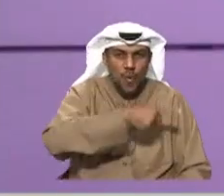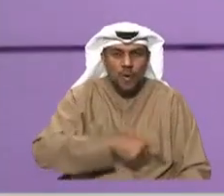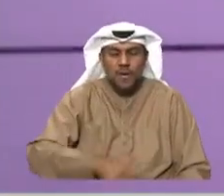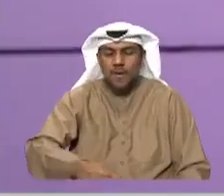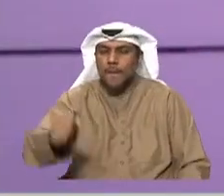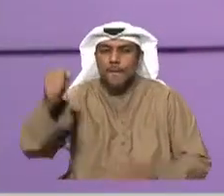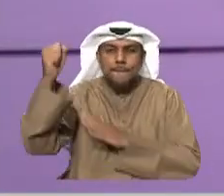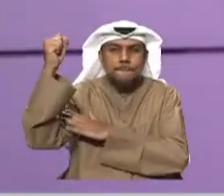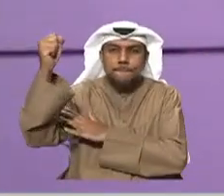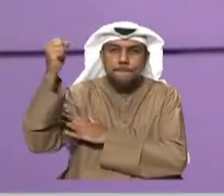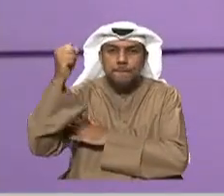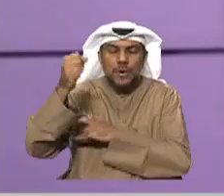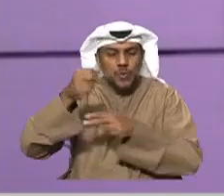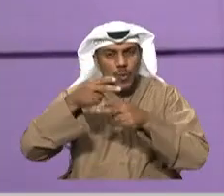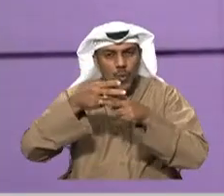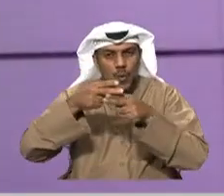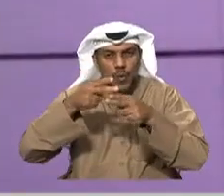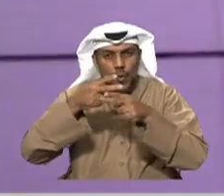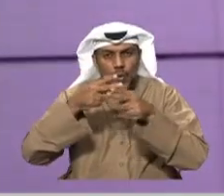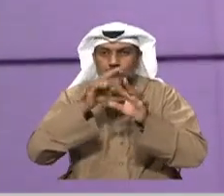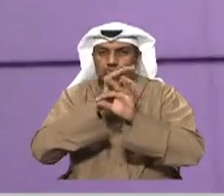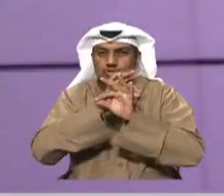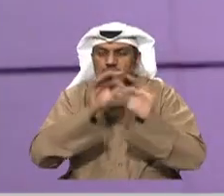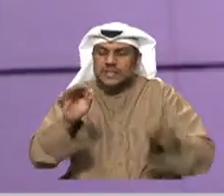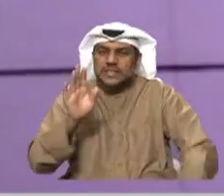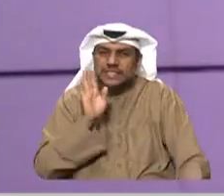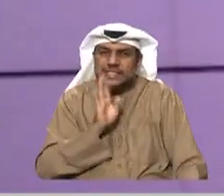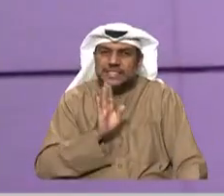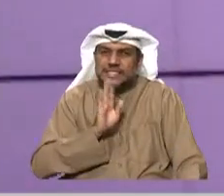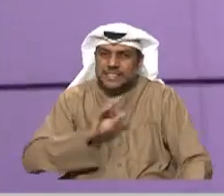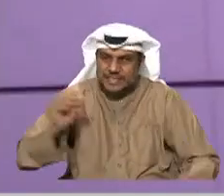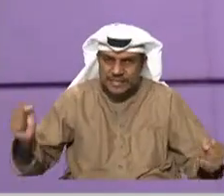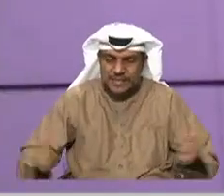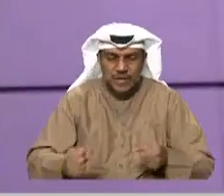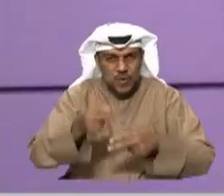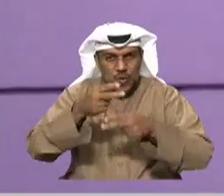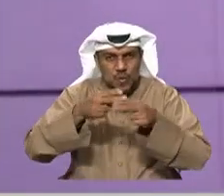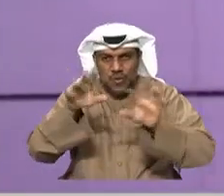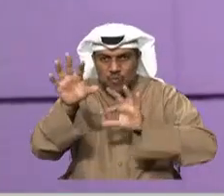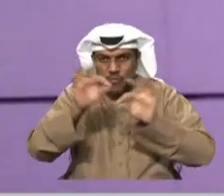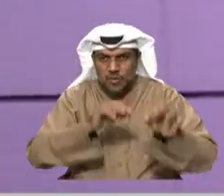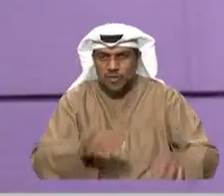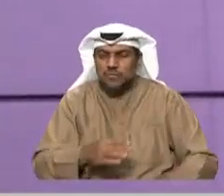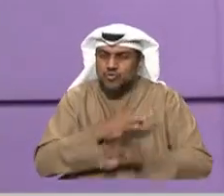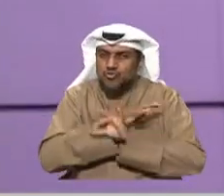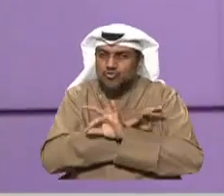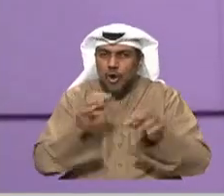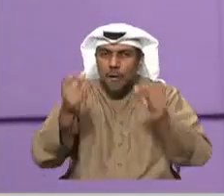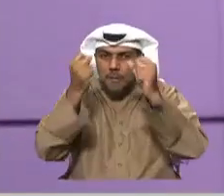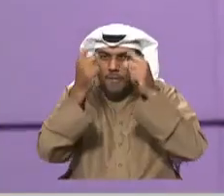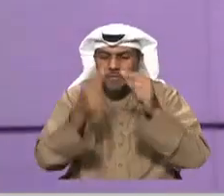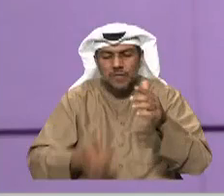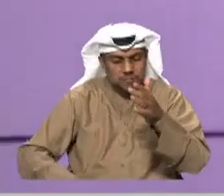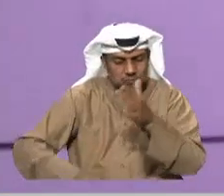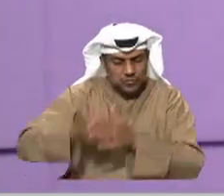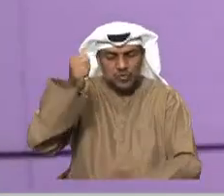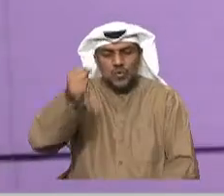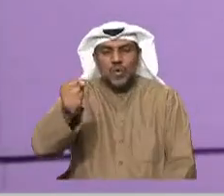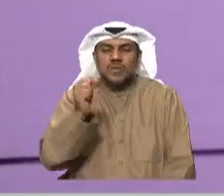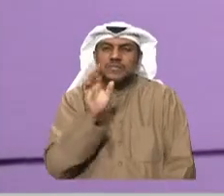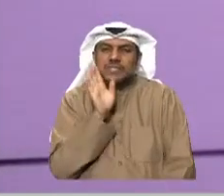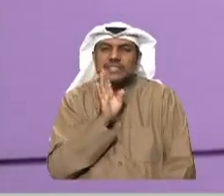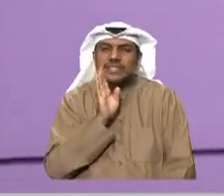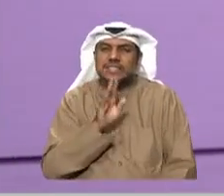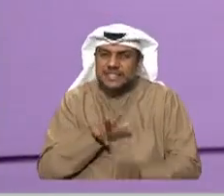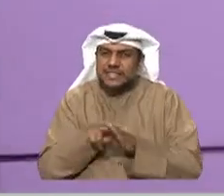البطولة، متى ما عددتهم فنيا وإداريا وأعطيت مستلزمات الحد الأدنى من التدريب